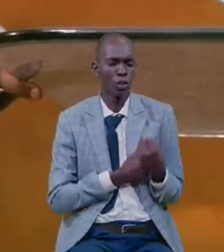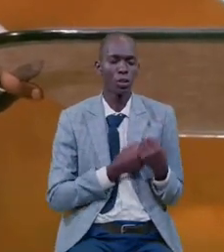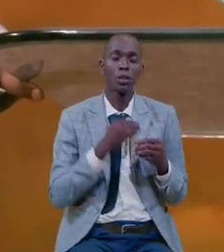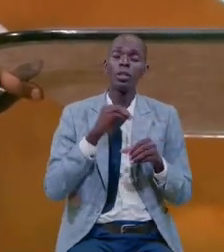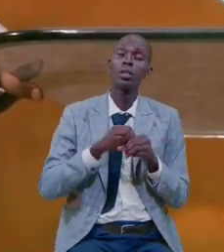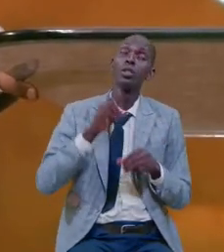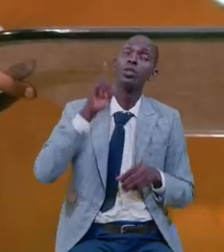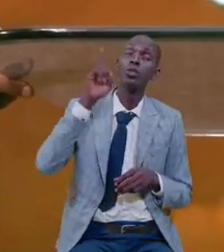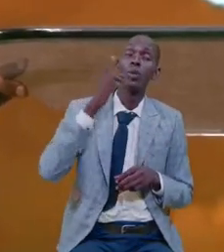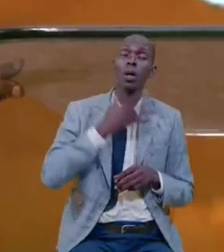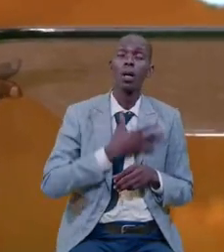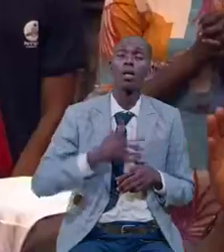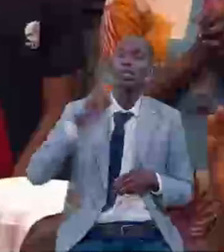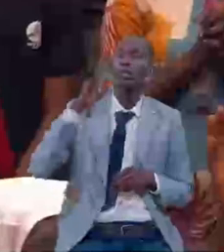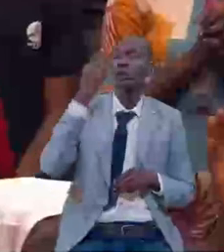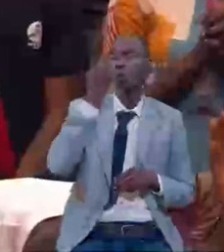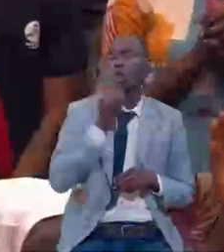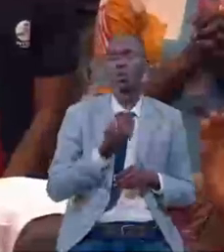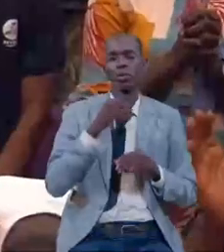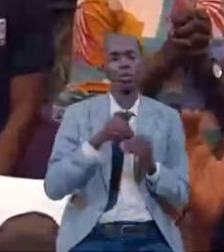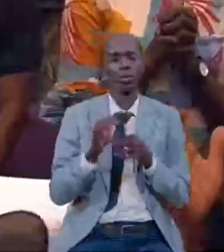confiance en toi et en toi seul.